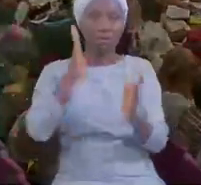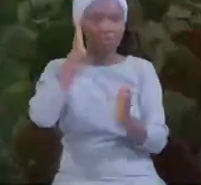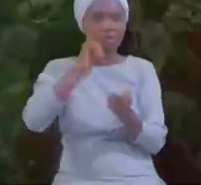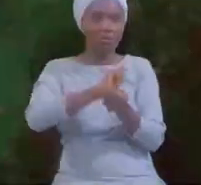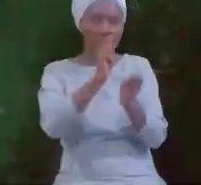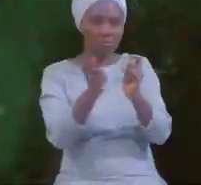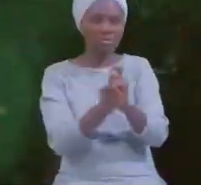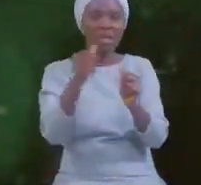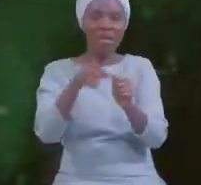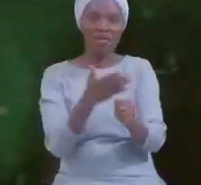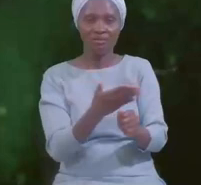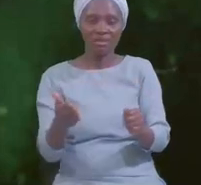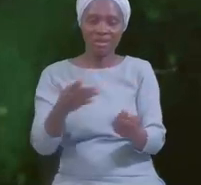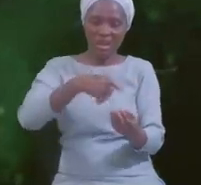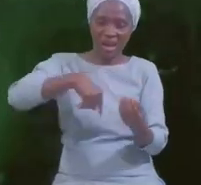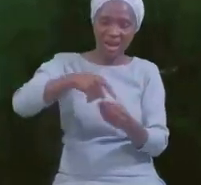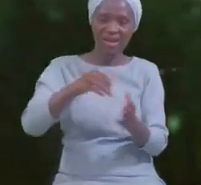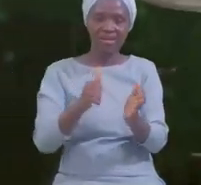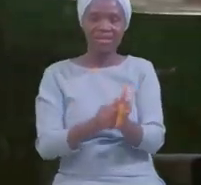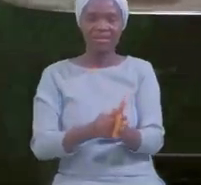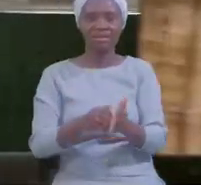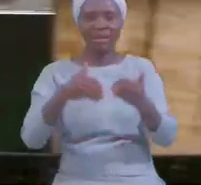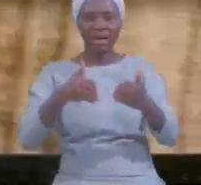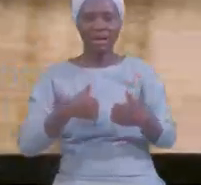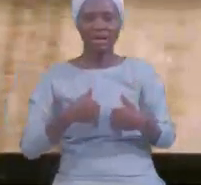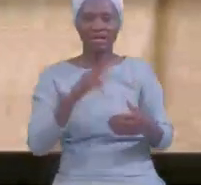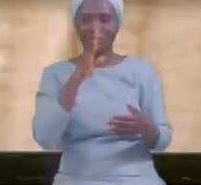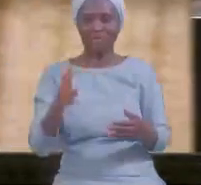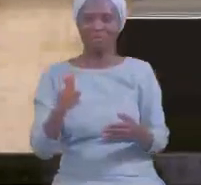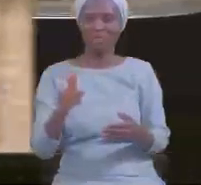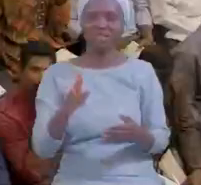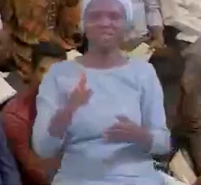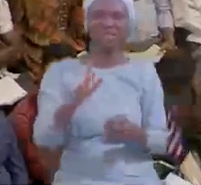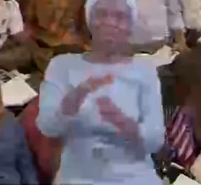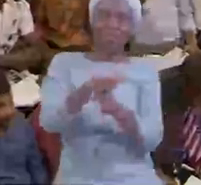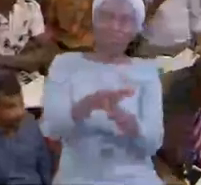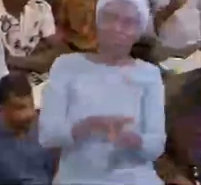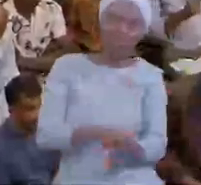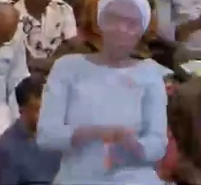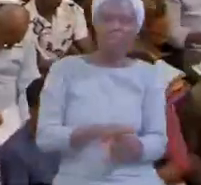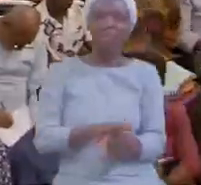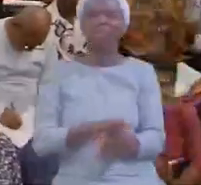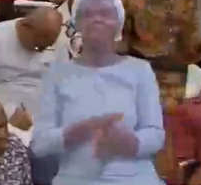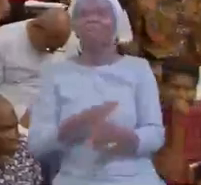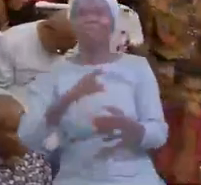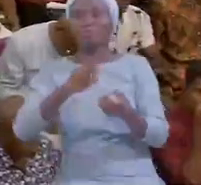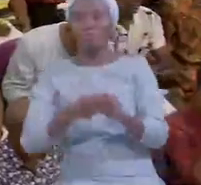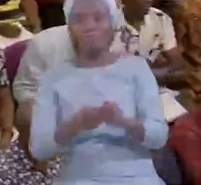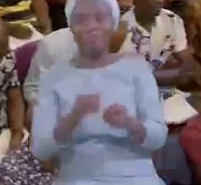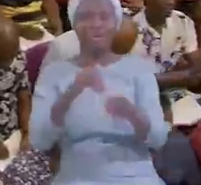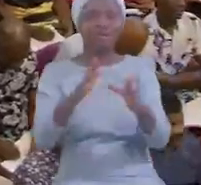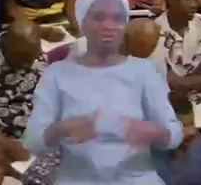pour vous, tout ce qui était dormant dans votre vie au nom de Jésus. Numéro 1, voyons numéro 1.